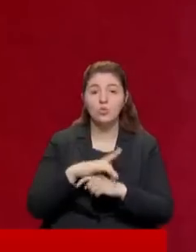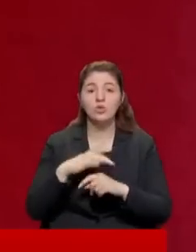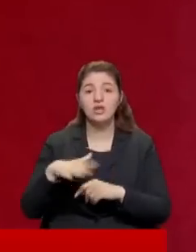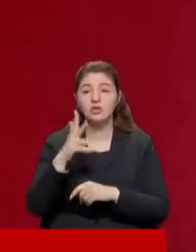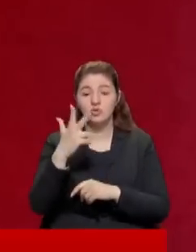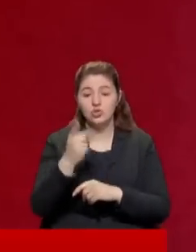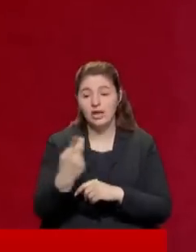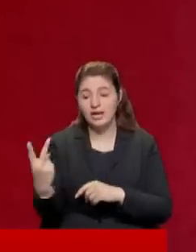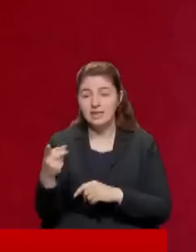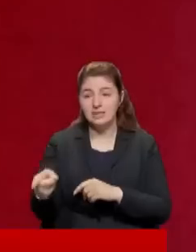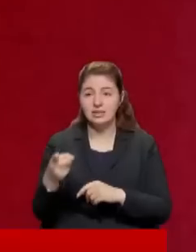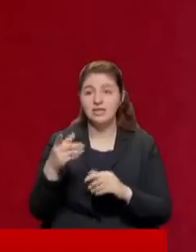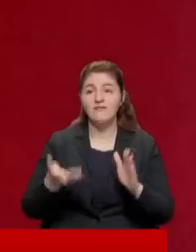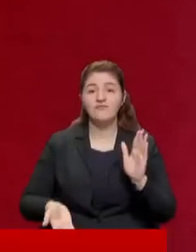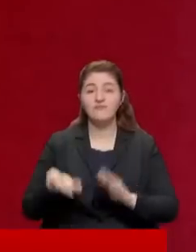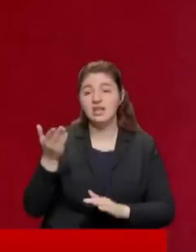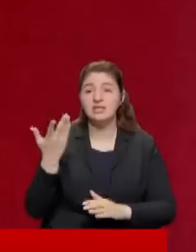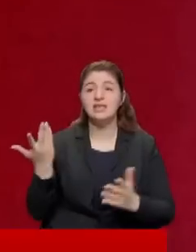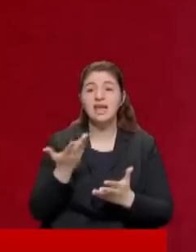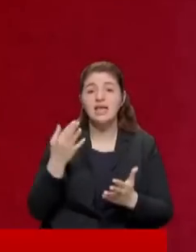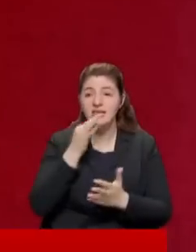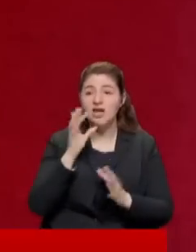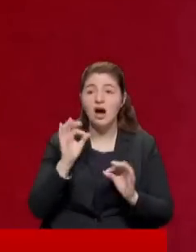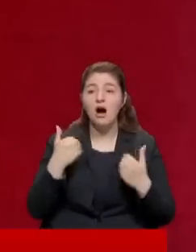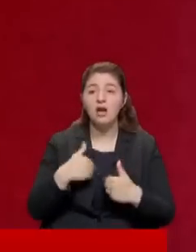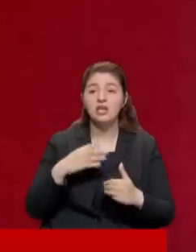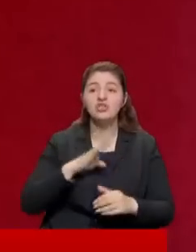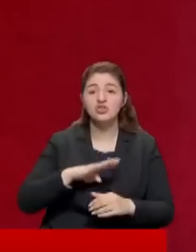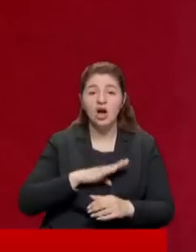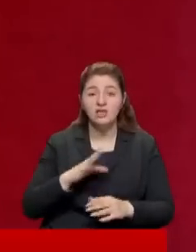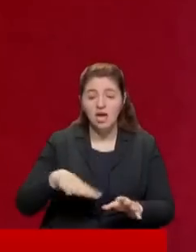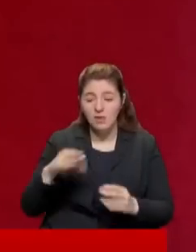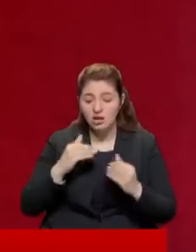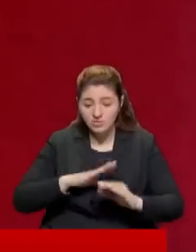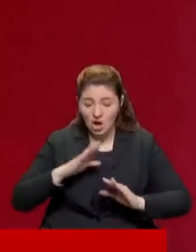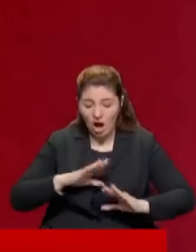ülkenin 1/3'den fazlası neredeyse halinden şikayetçi.